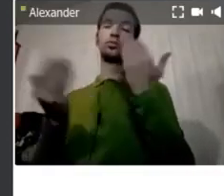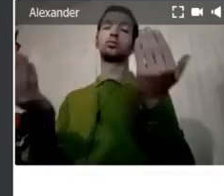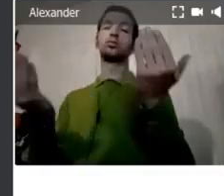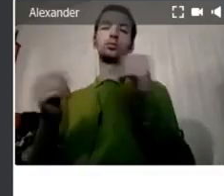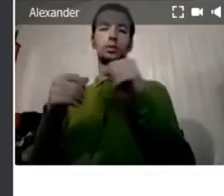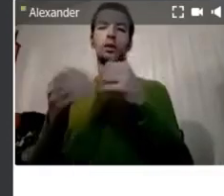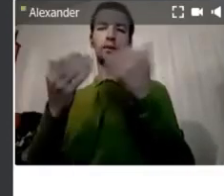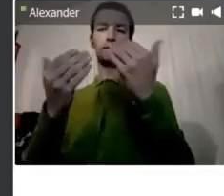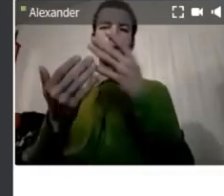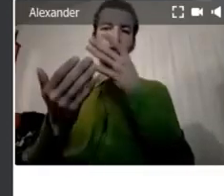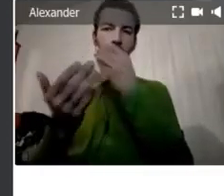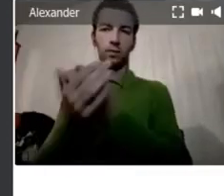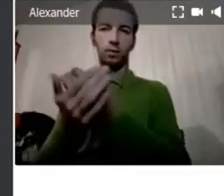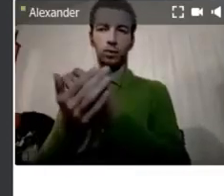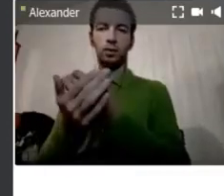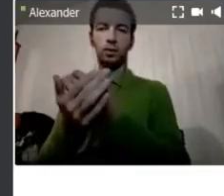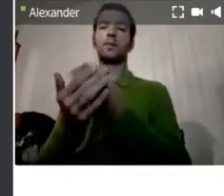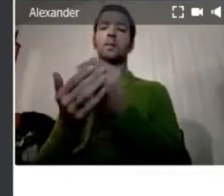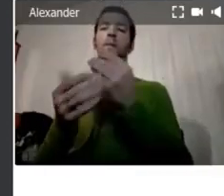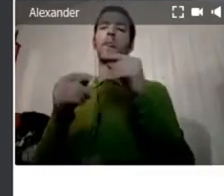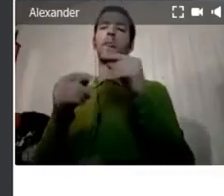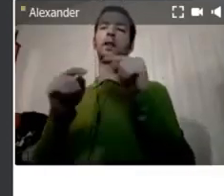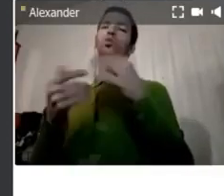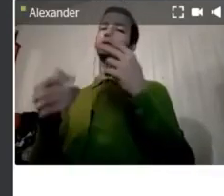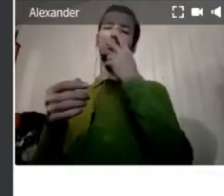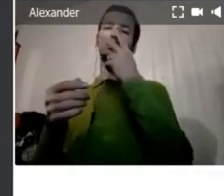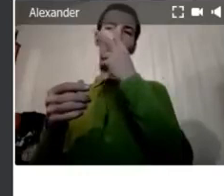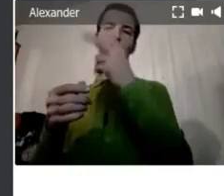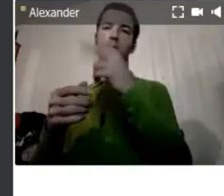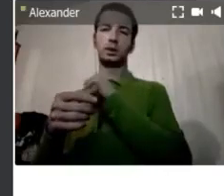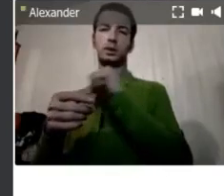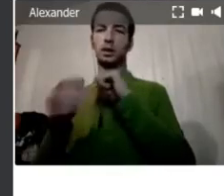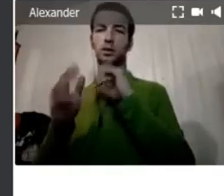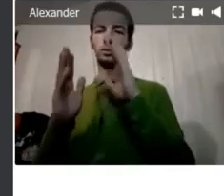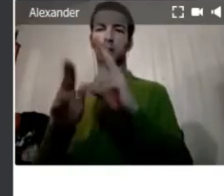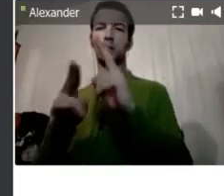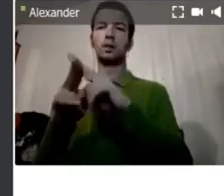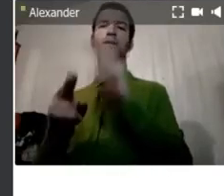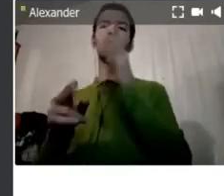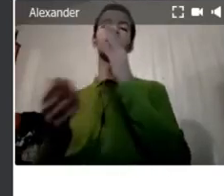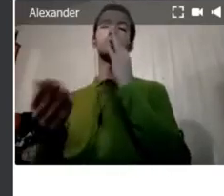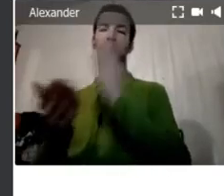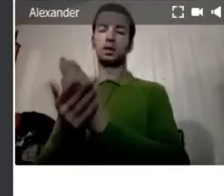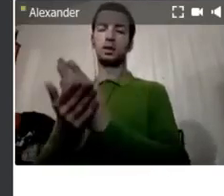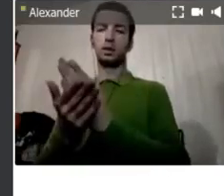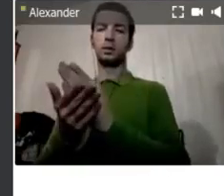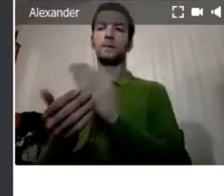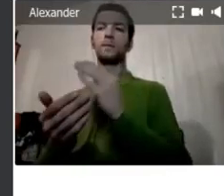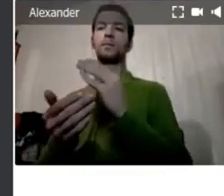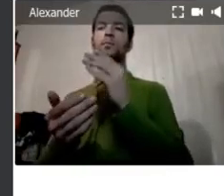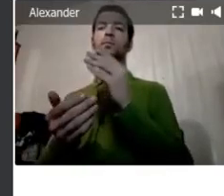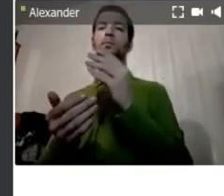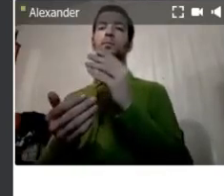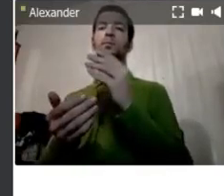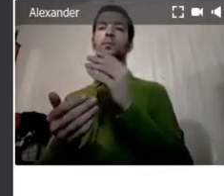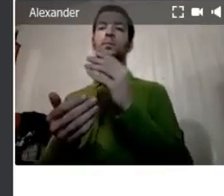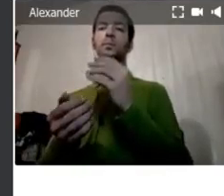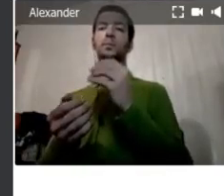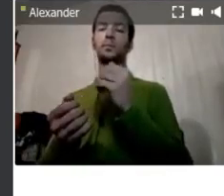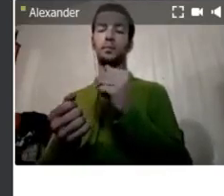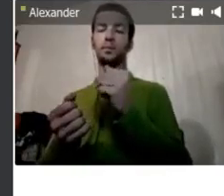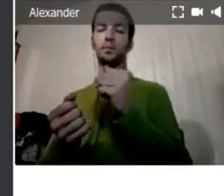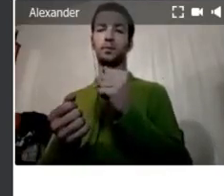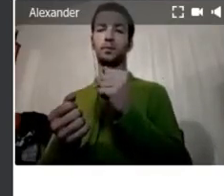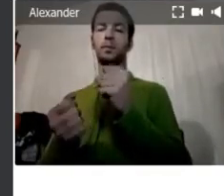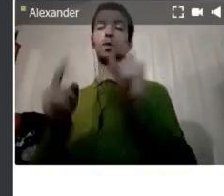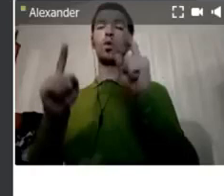подытожить могу следующее, да, то есть словами очень известного инвестора, миллиардера, зовут его Уоррен Баффет. Это человек, который